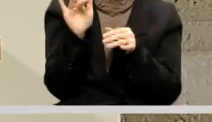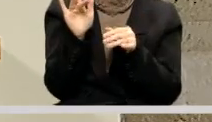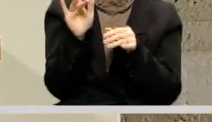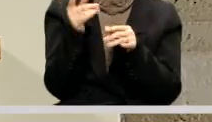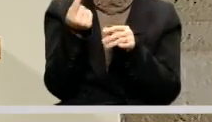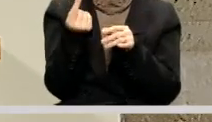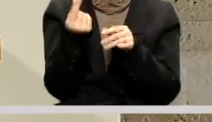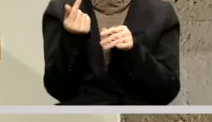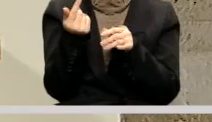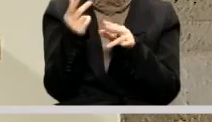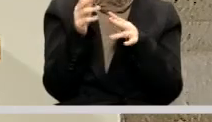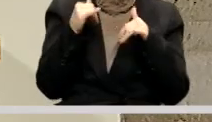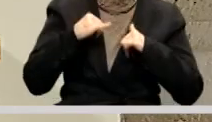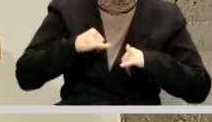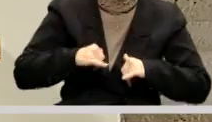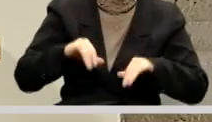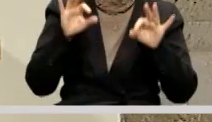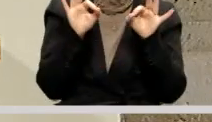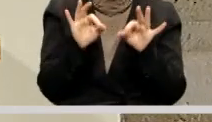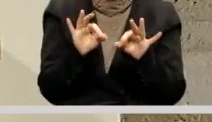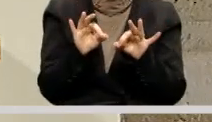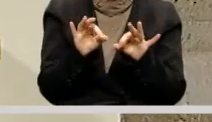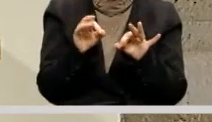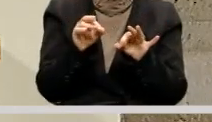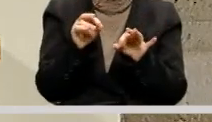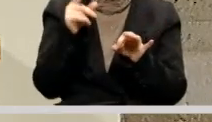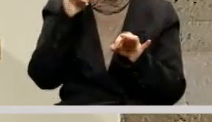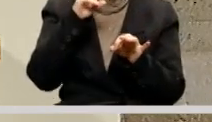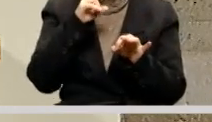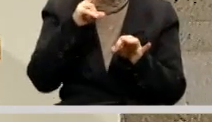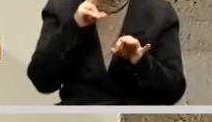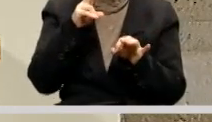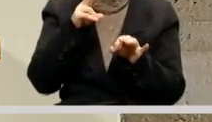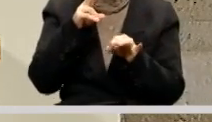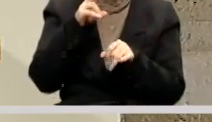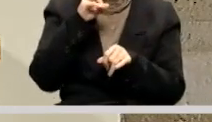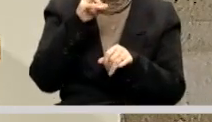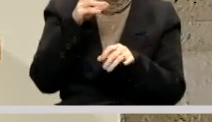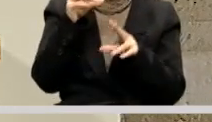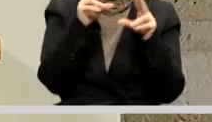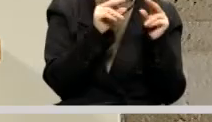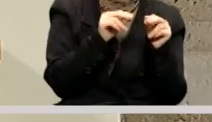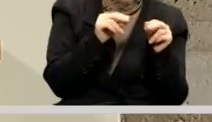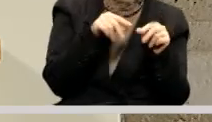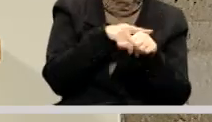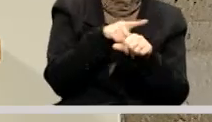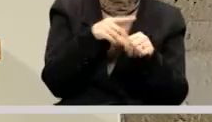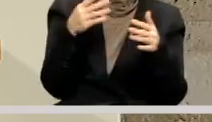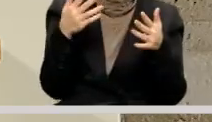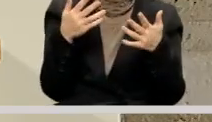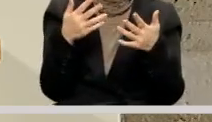istediğimiz o karbonhidrat açığını da kapatmış oluyoruz. Yani şöyle aslında geceden başlayacak olursak